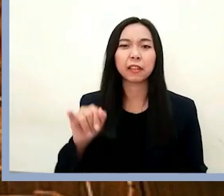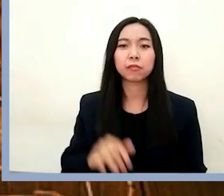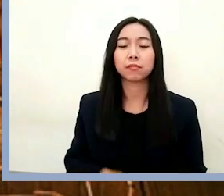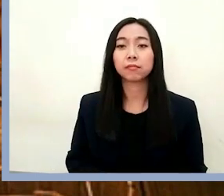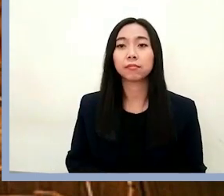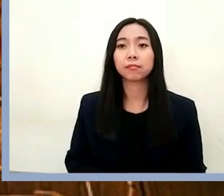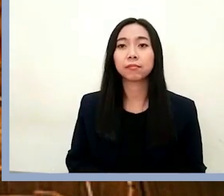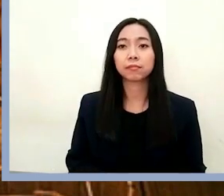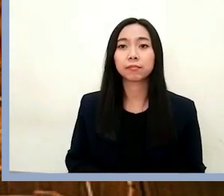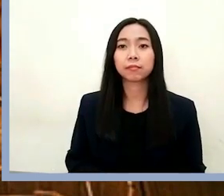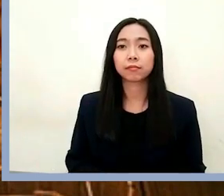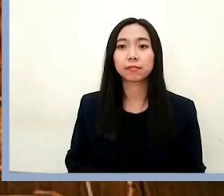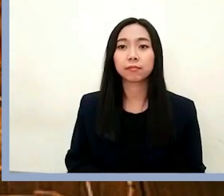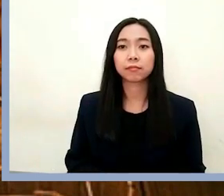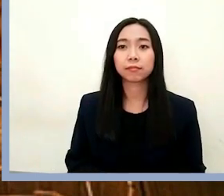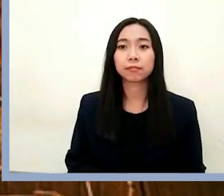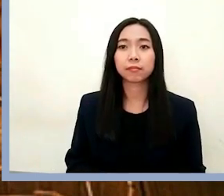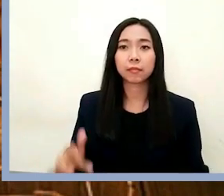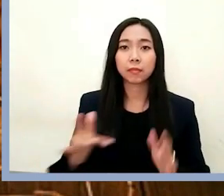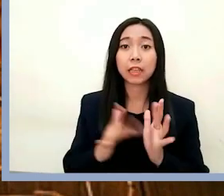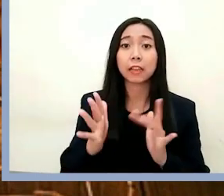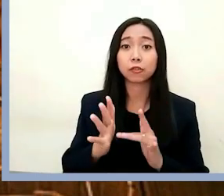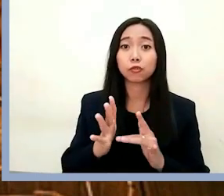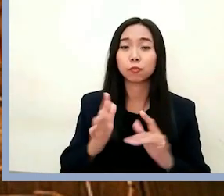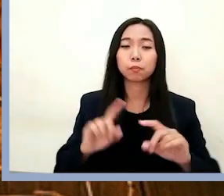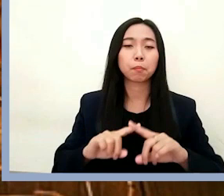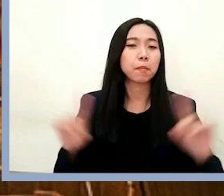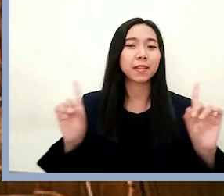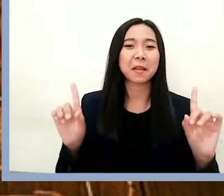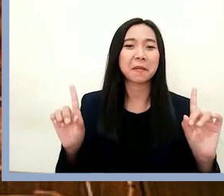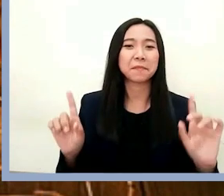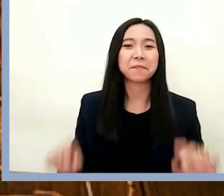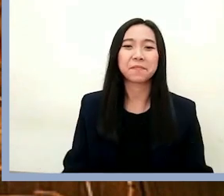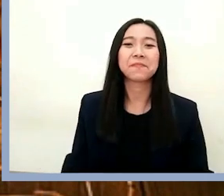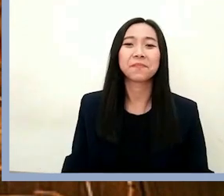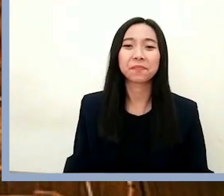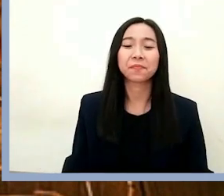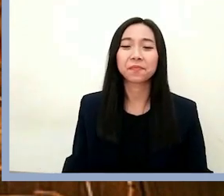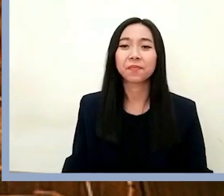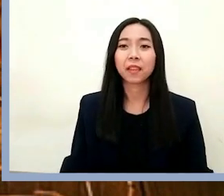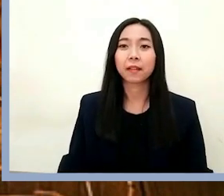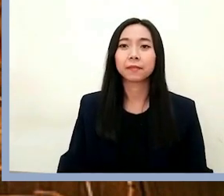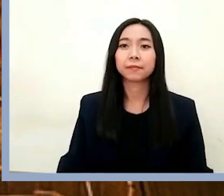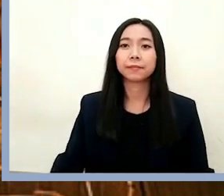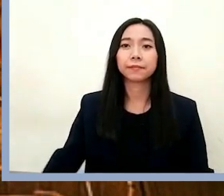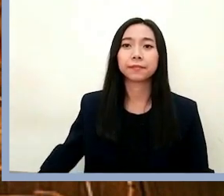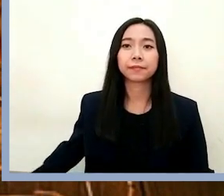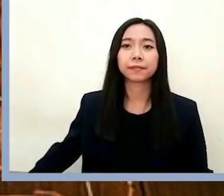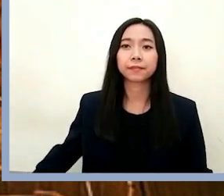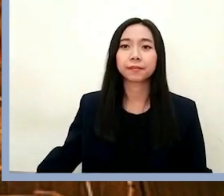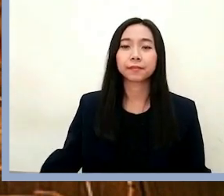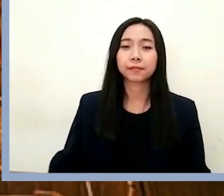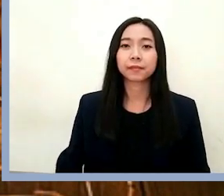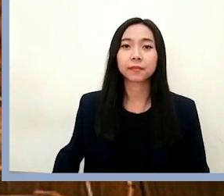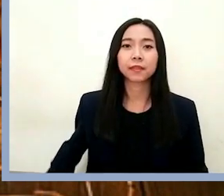tidaklah demikian sikap Tuhan Yesus kita membaca dalam Injil tadi kesat Yesus